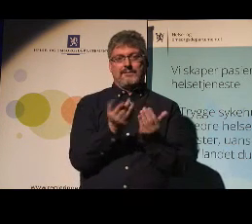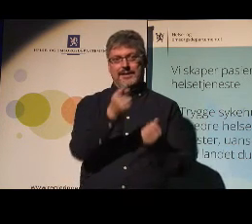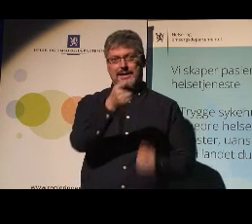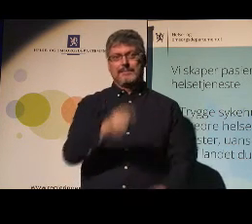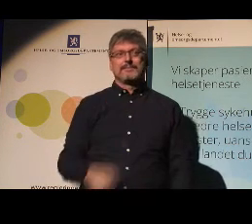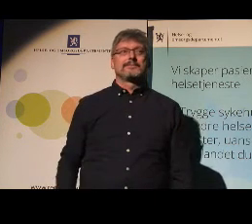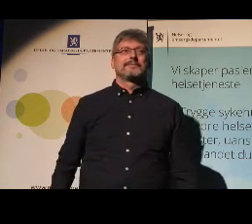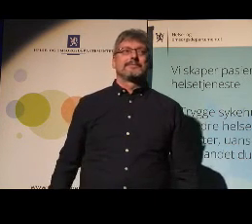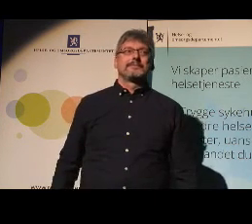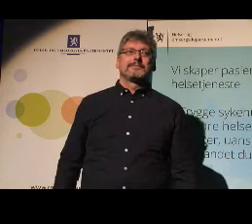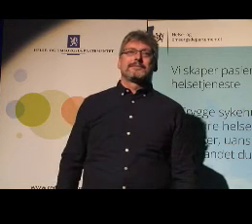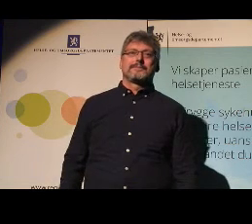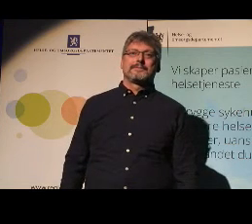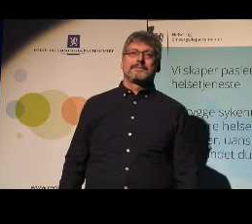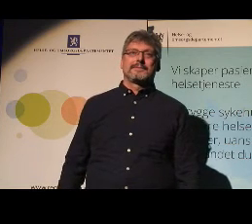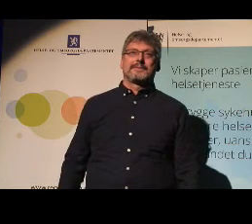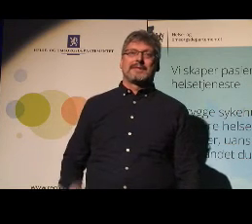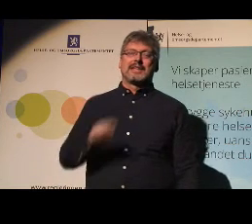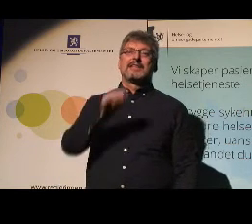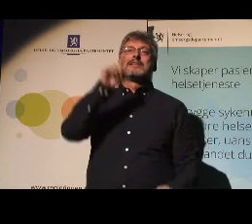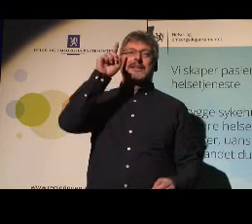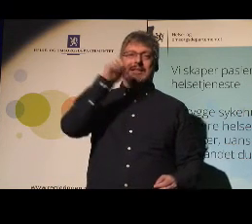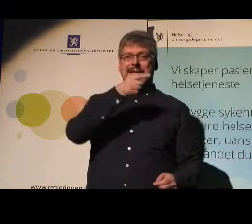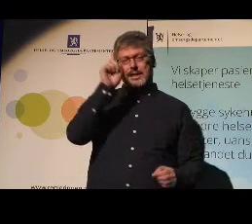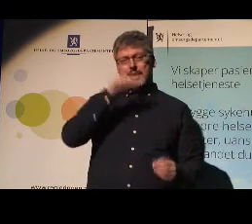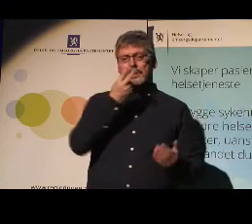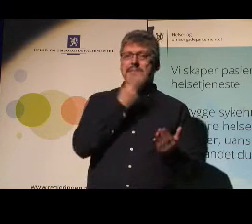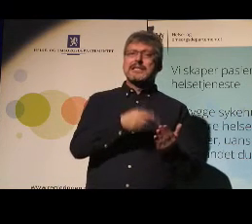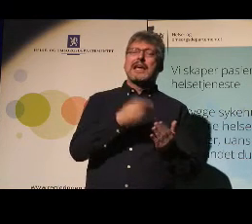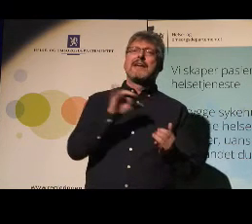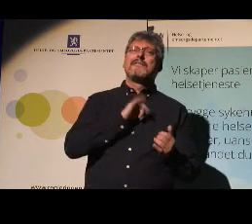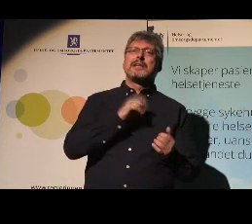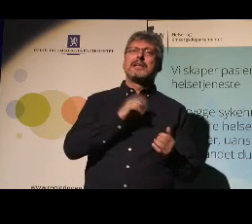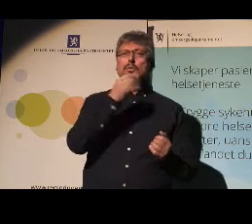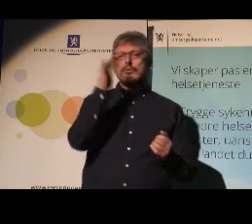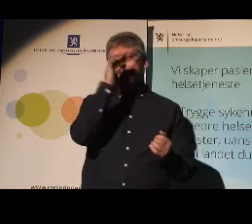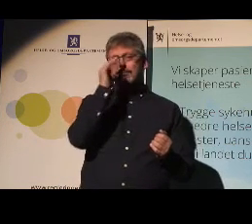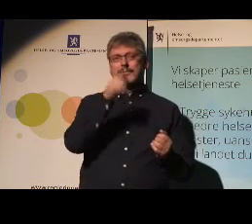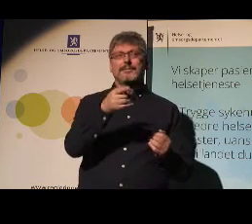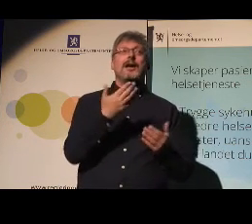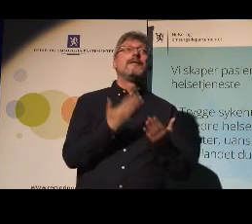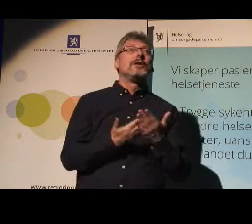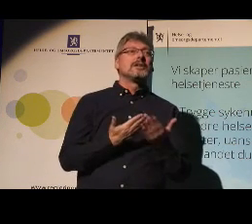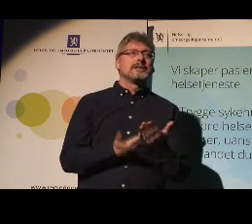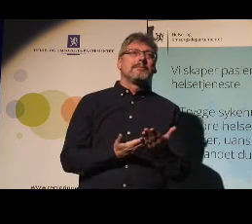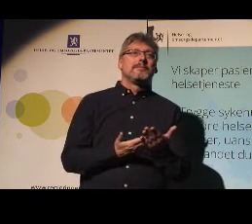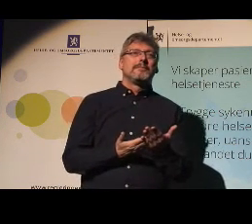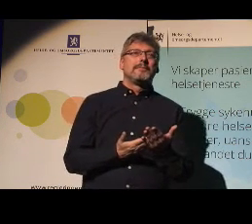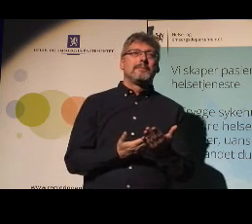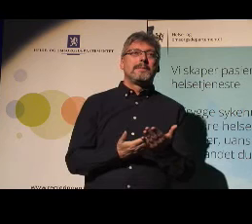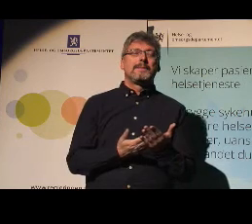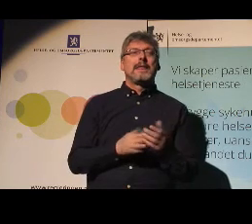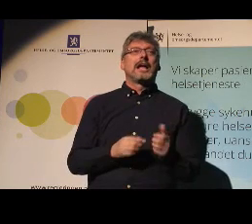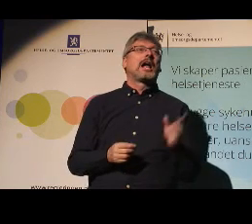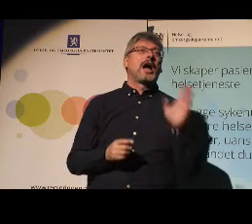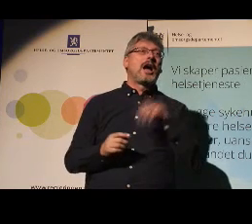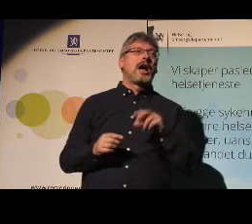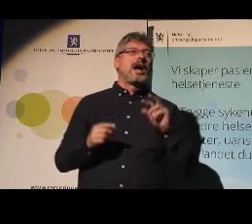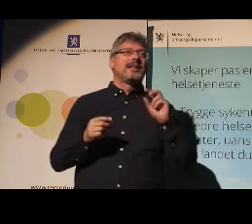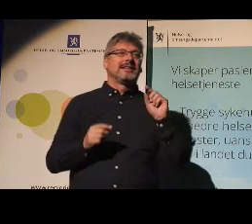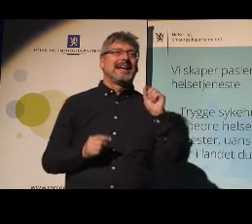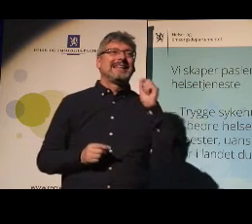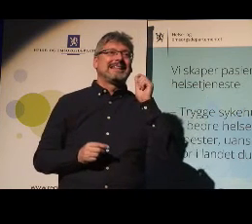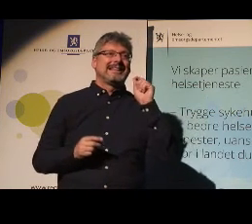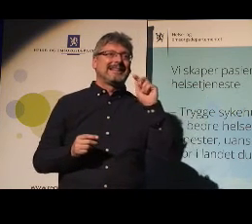fått utlevert. Så der kan dere kikke hvis det noe dere lurer på. Dere kan for eksempel twittre underveis i